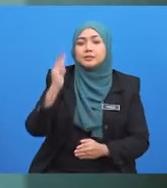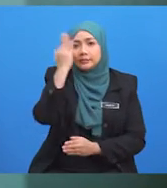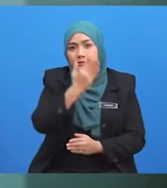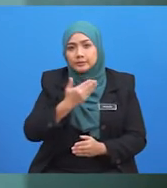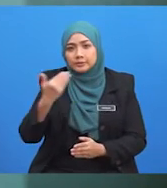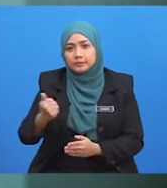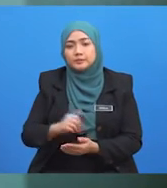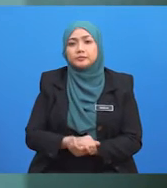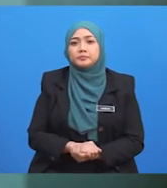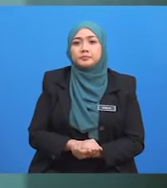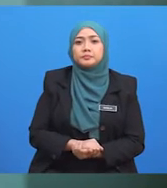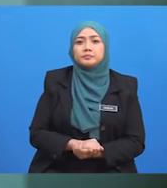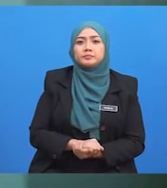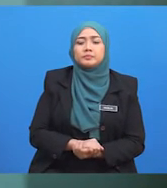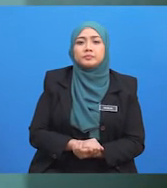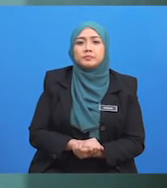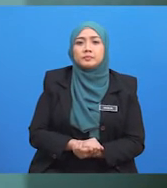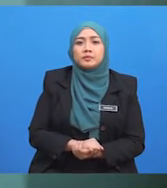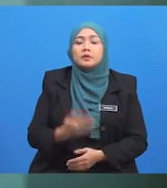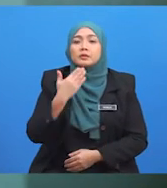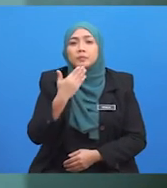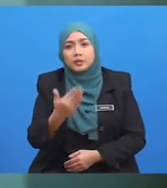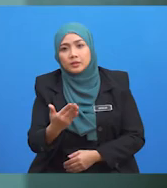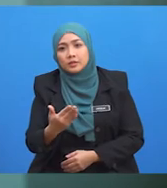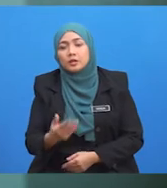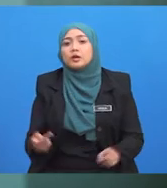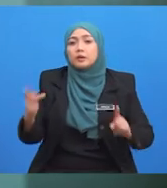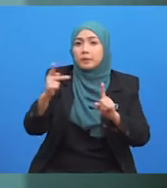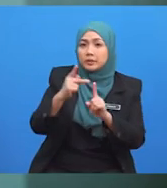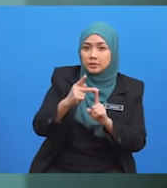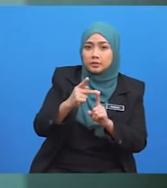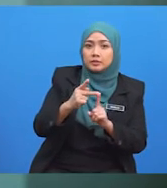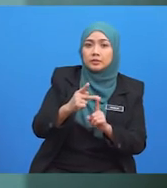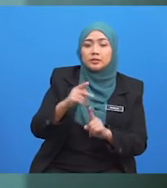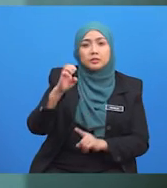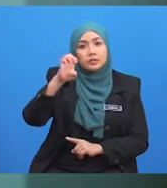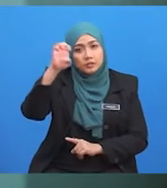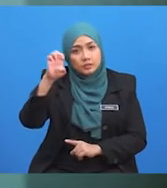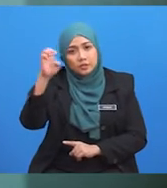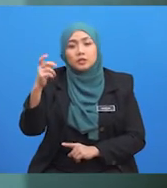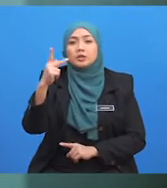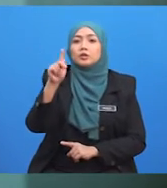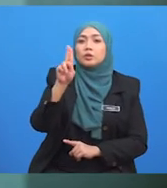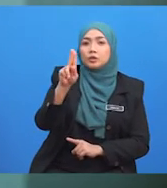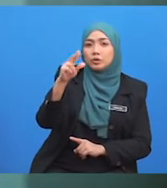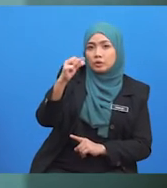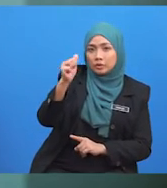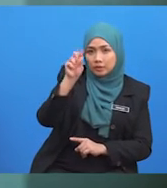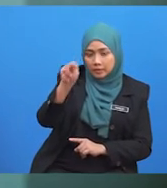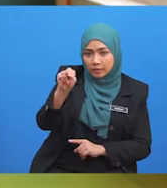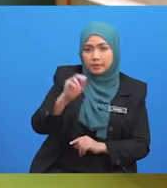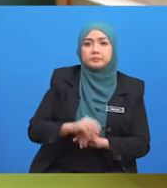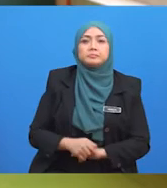Baik murid-murid, sekali lagi terima kasih kita ucapkan kepada Encikgu Gen untuk perkongsian